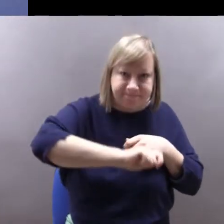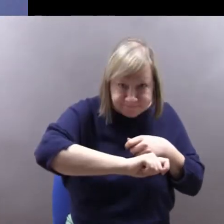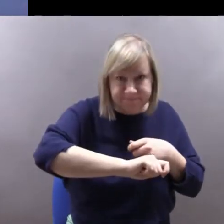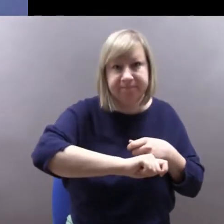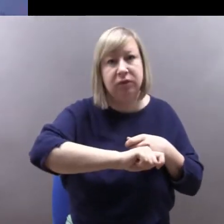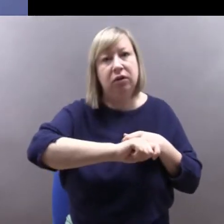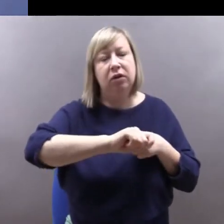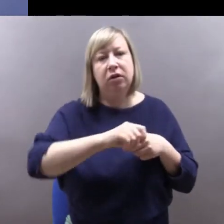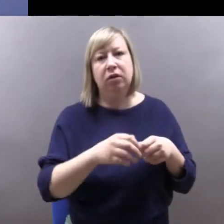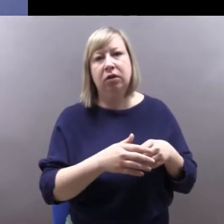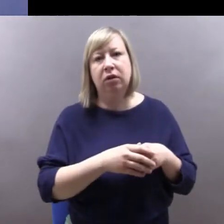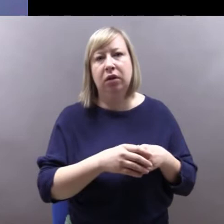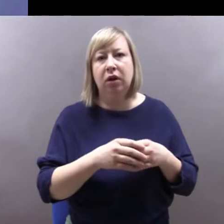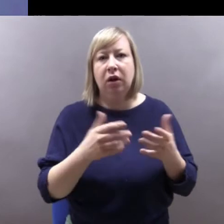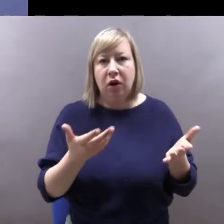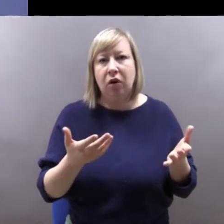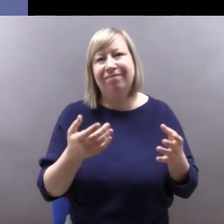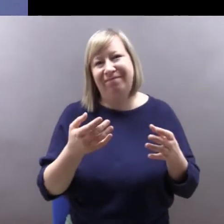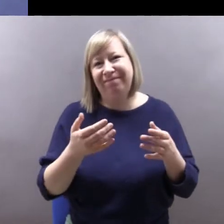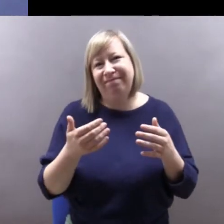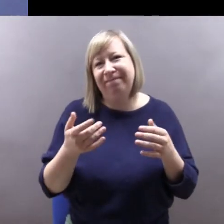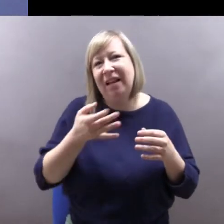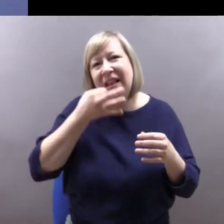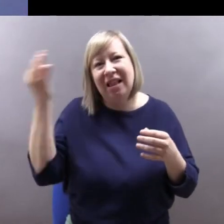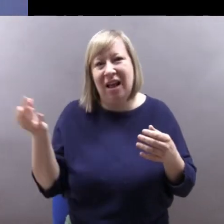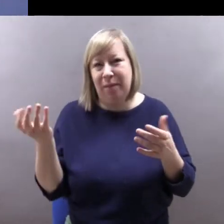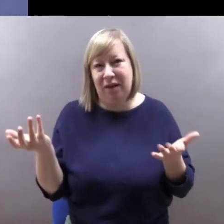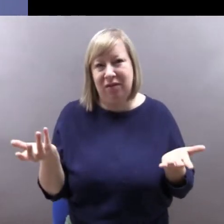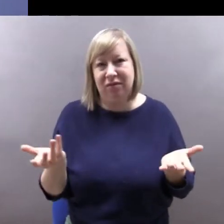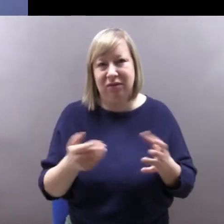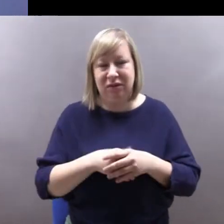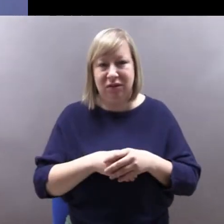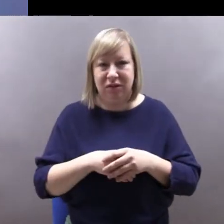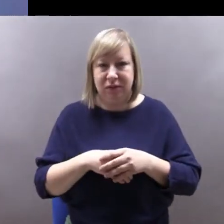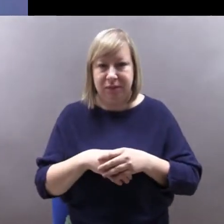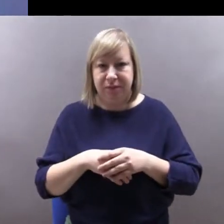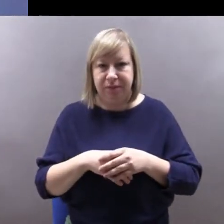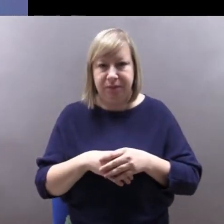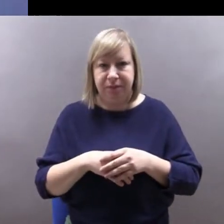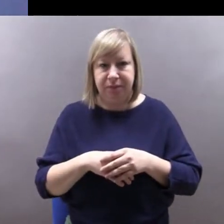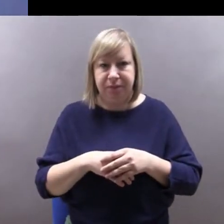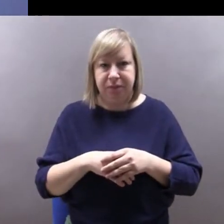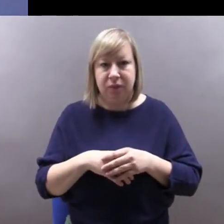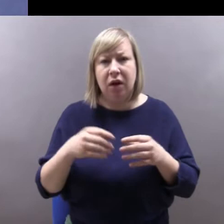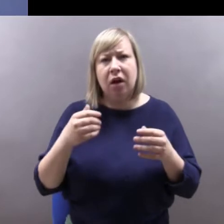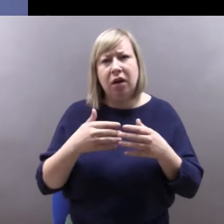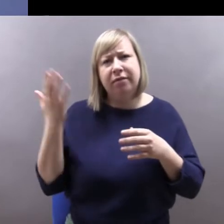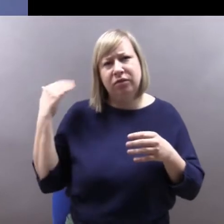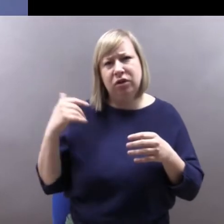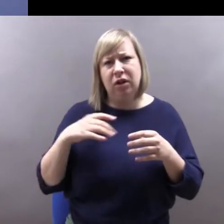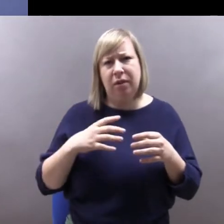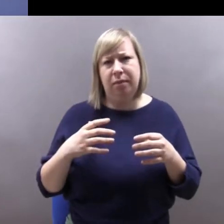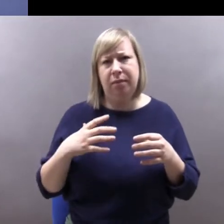obsługiwał, tak? Także to by na pewno skróciło jakiś tam czas wjazdu, powiedzmy, po tych schodach. Ja kiedyś